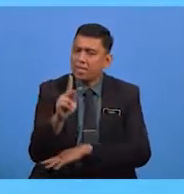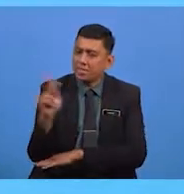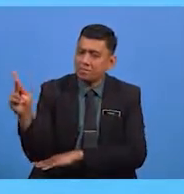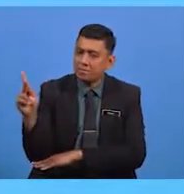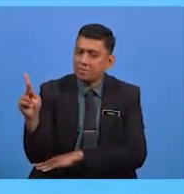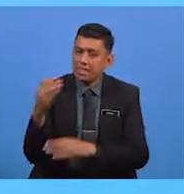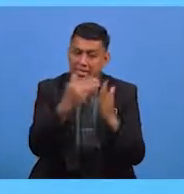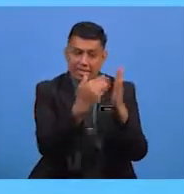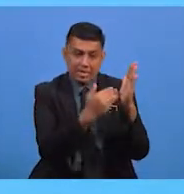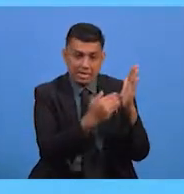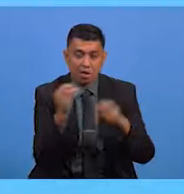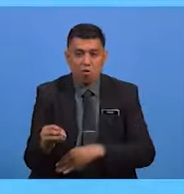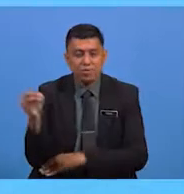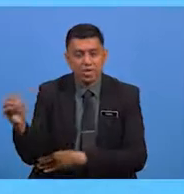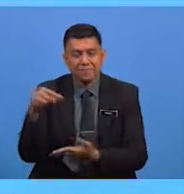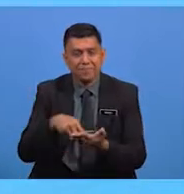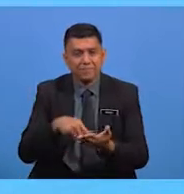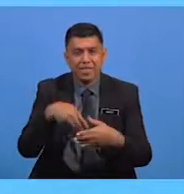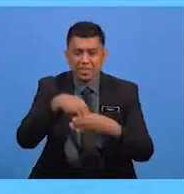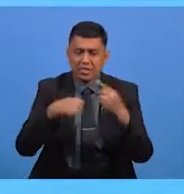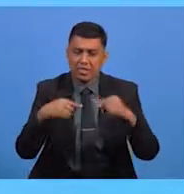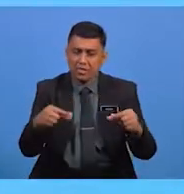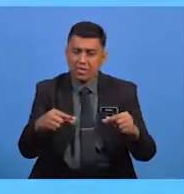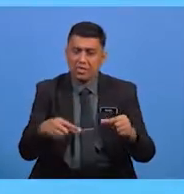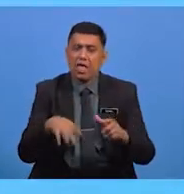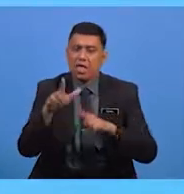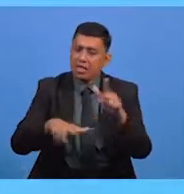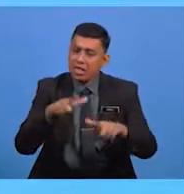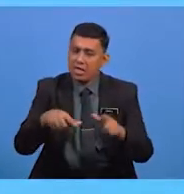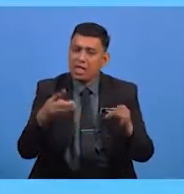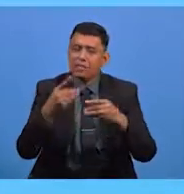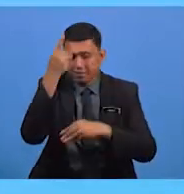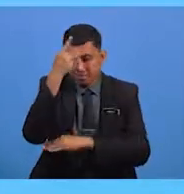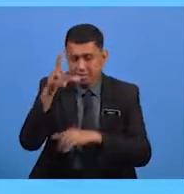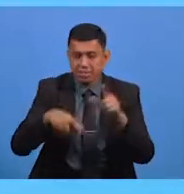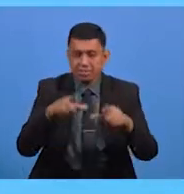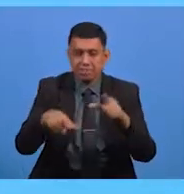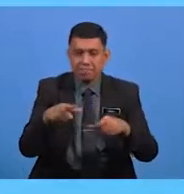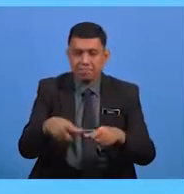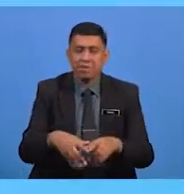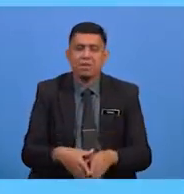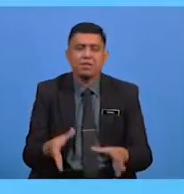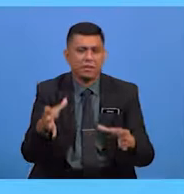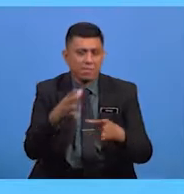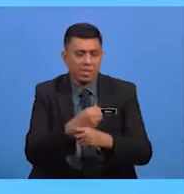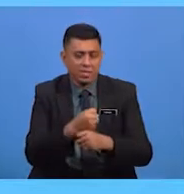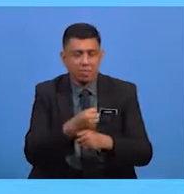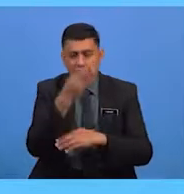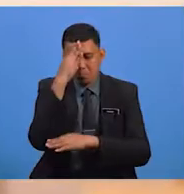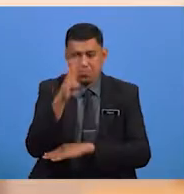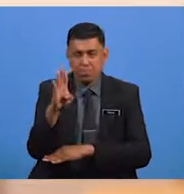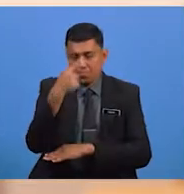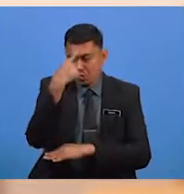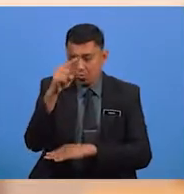pada senarai objek ini dalam gerakan selangkah demi selangkah? Kita mendapati bahawa